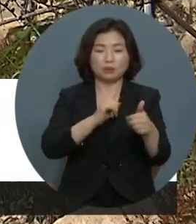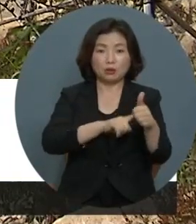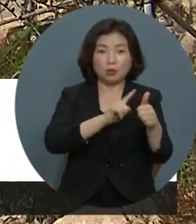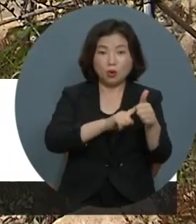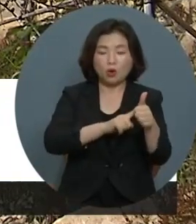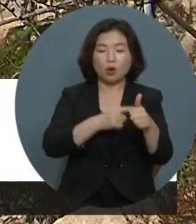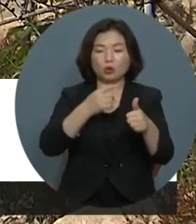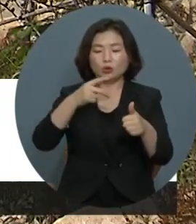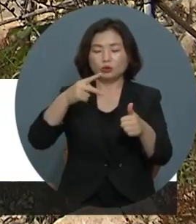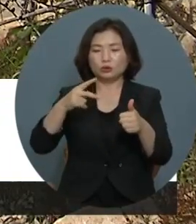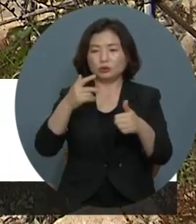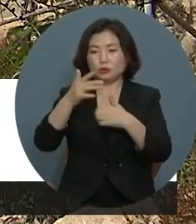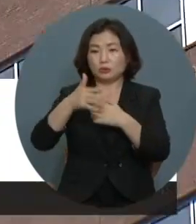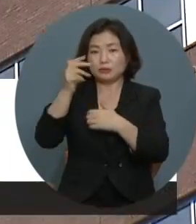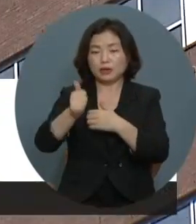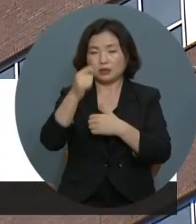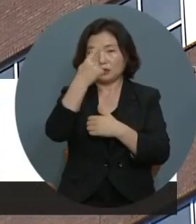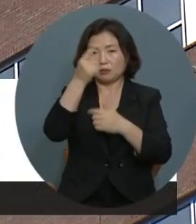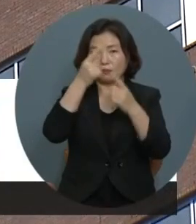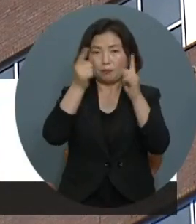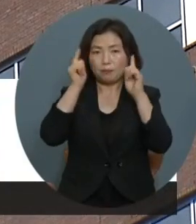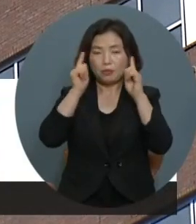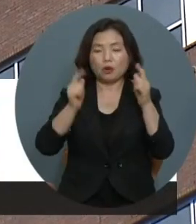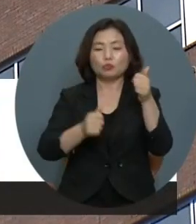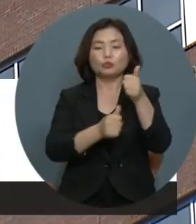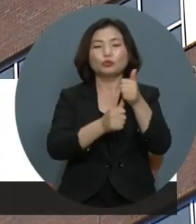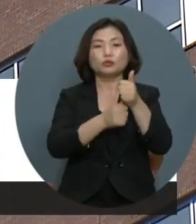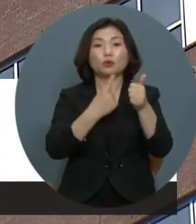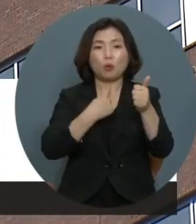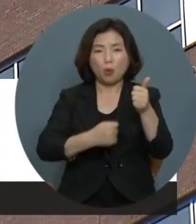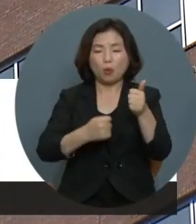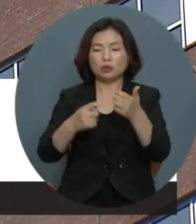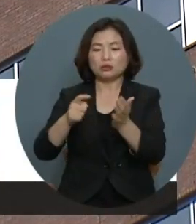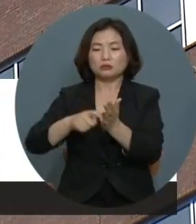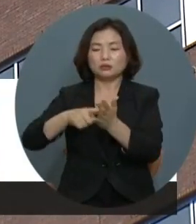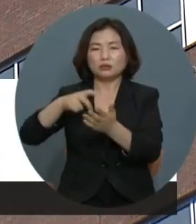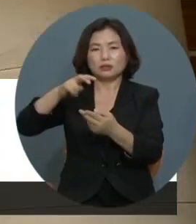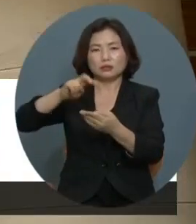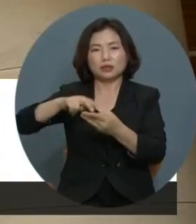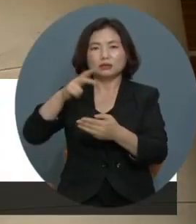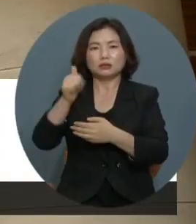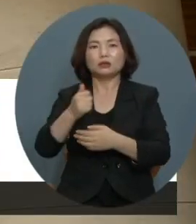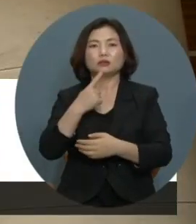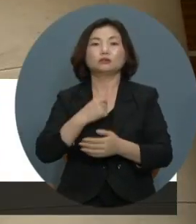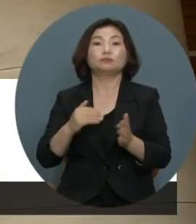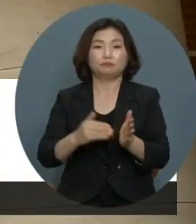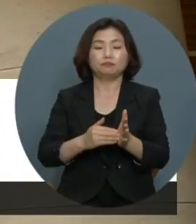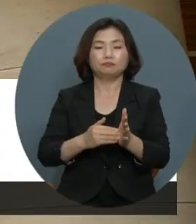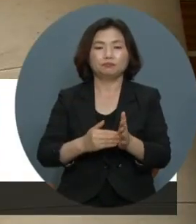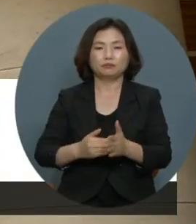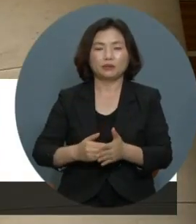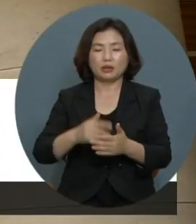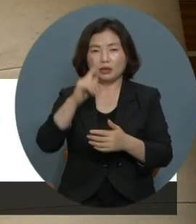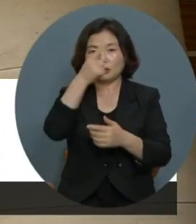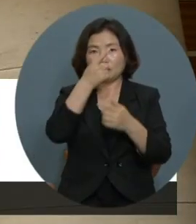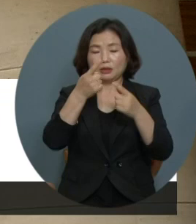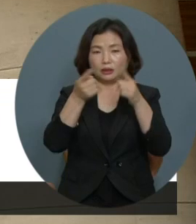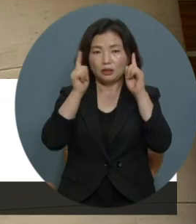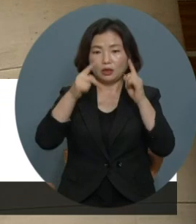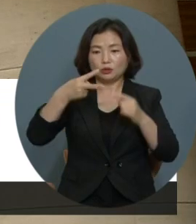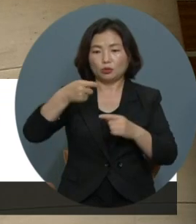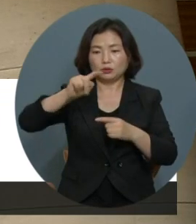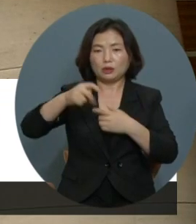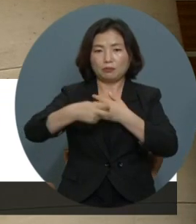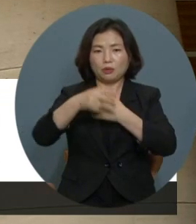동산 병원장은 개병대 통산 병원 2 원장과 응급의료센터 장 등을 역임했습니다 계명대학교 동산병원